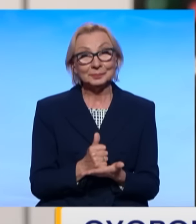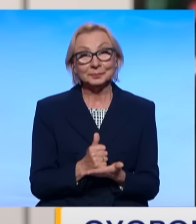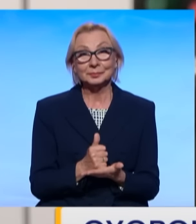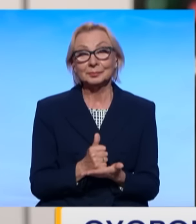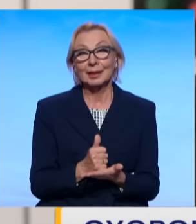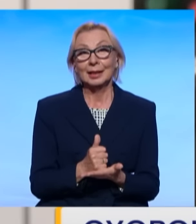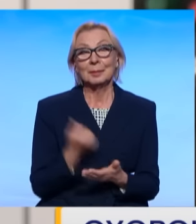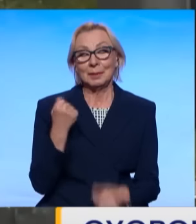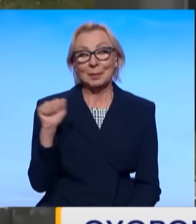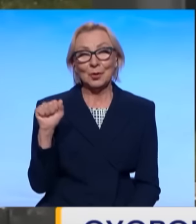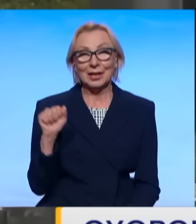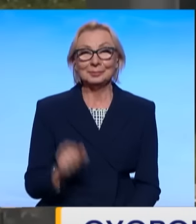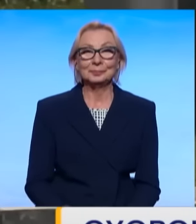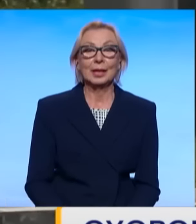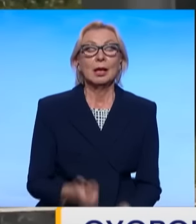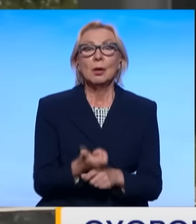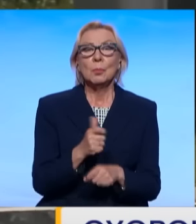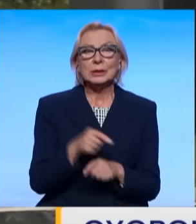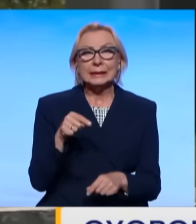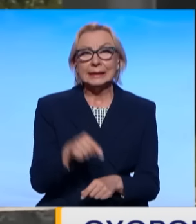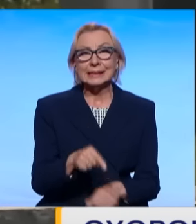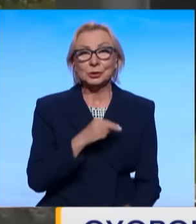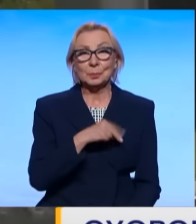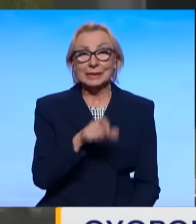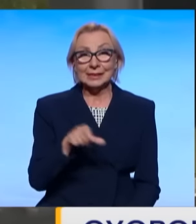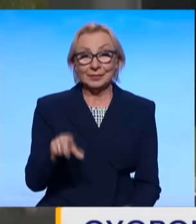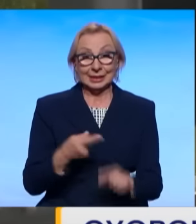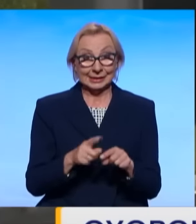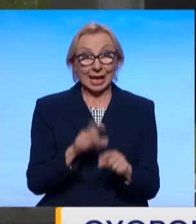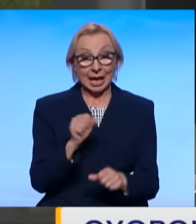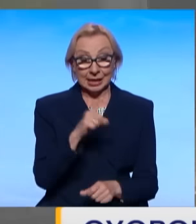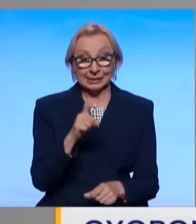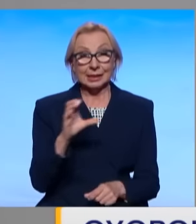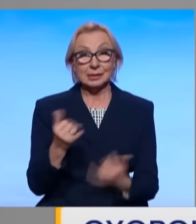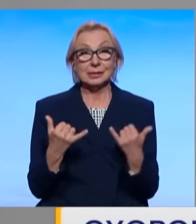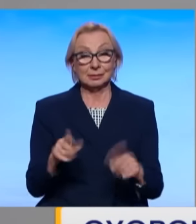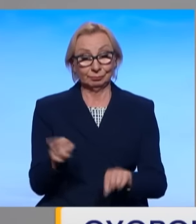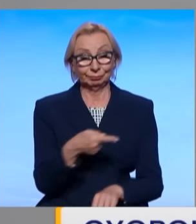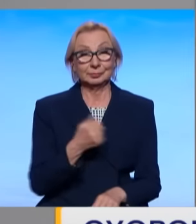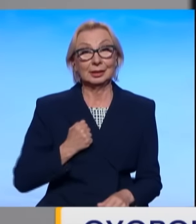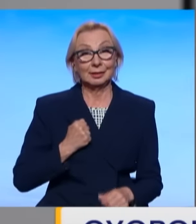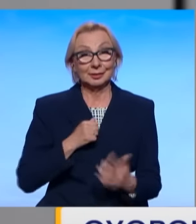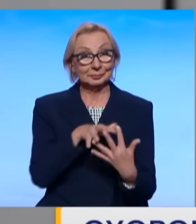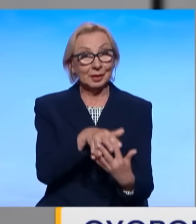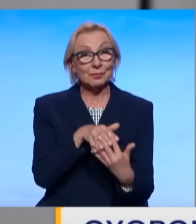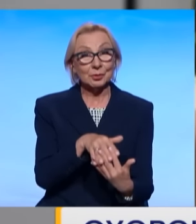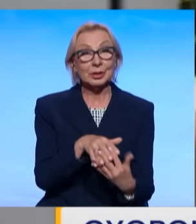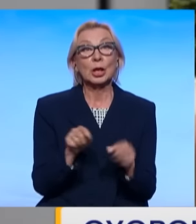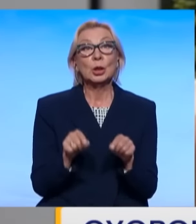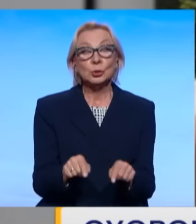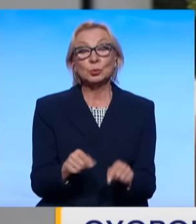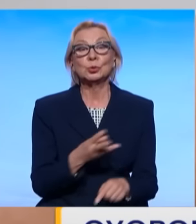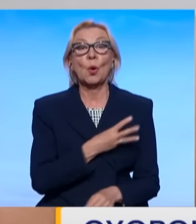Головне – перемога. Понад 1000 працівників цієї мережі АЗС нині на фронті захищають Україну. Тож